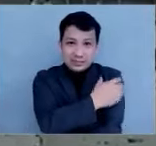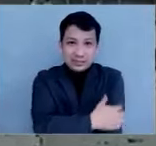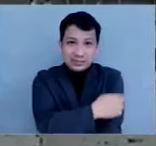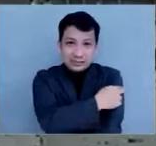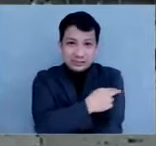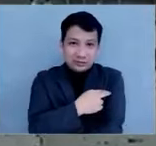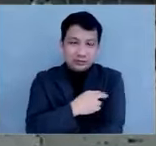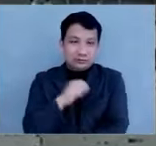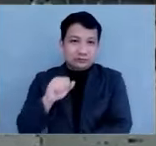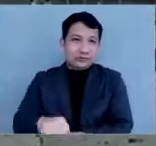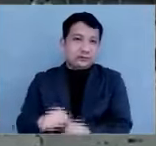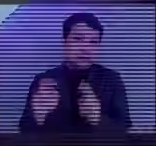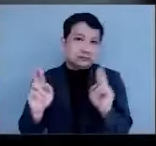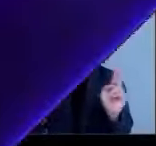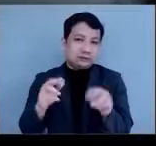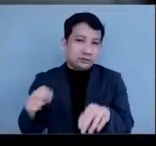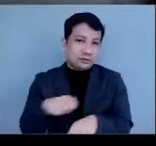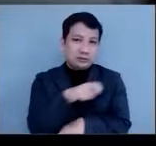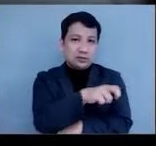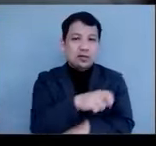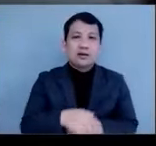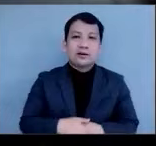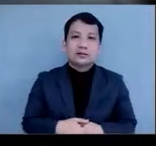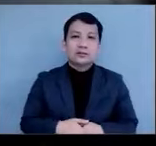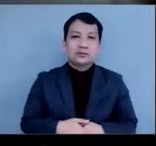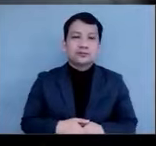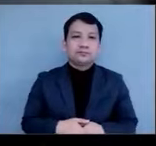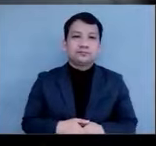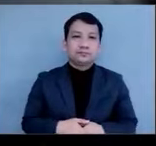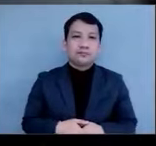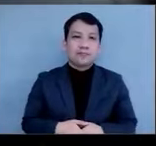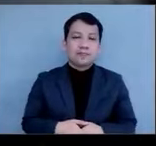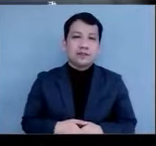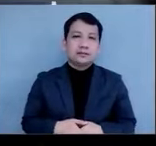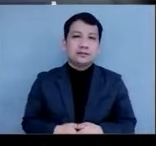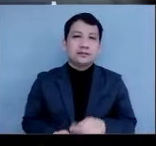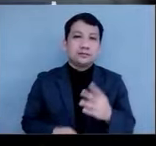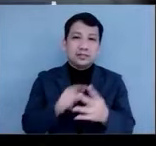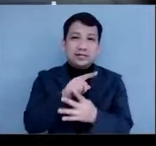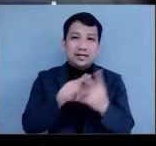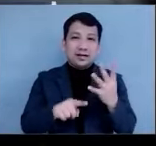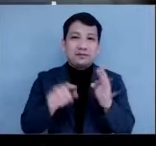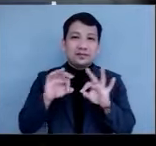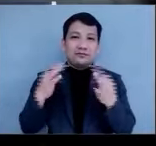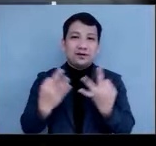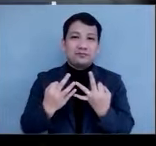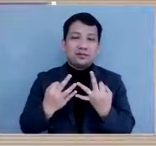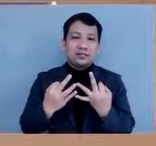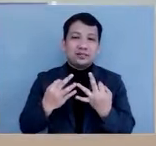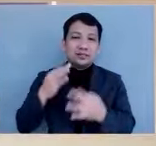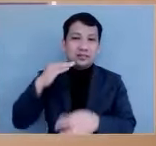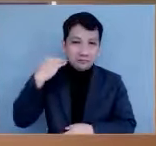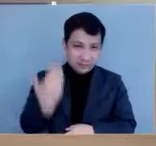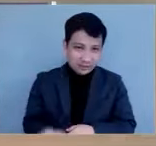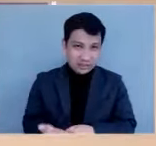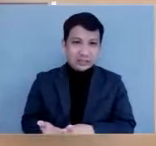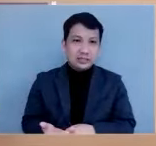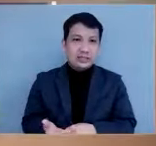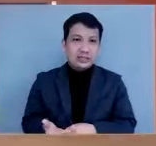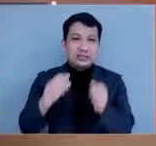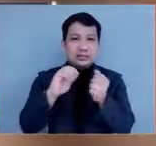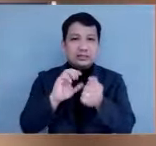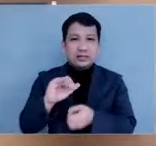papunta roon. Sa isang iglap, nagtapos ang buhay ng 4 na magkakamag-anak sa Caramoran, Catanduanes. Ang kanilang mga